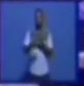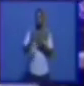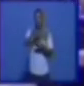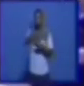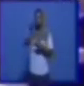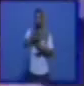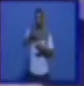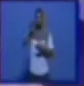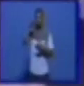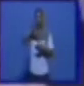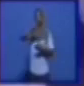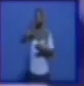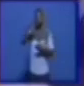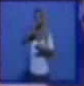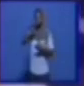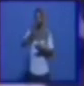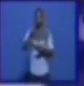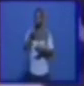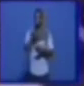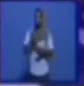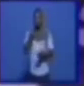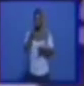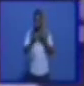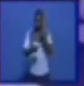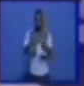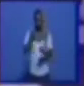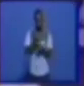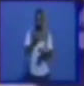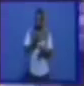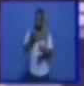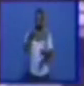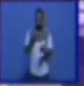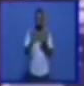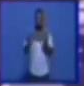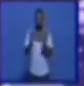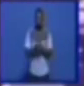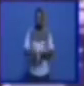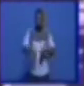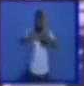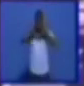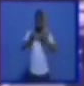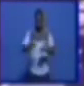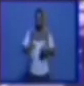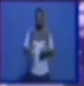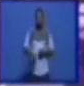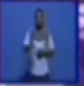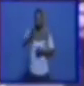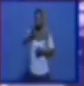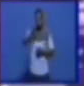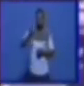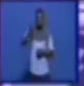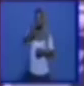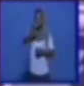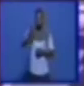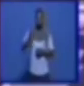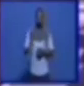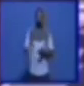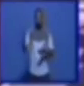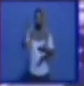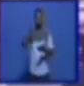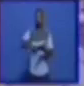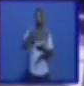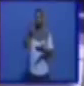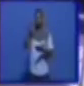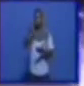de production d'eau sont terminés avec une capacité de 7500 m3 l'heure. De quoi